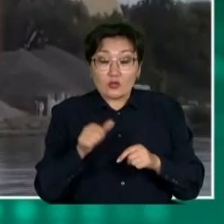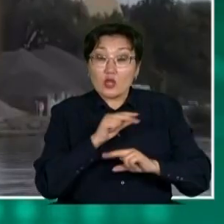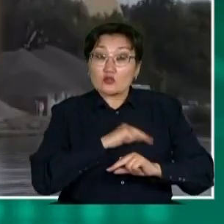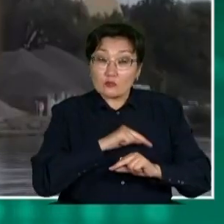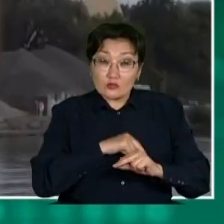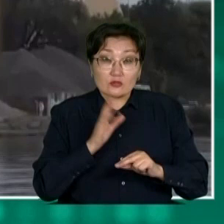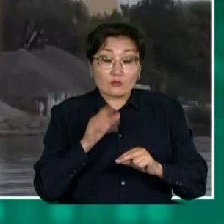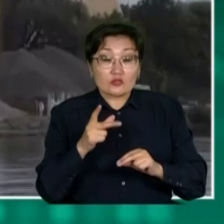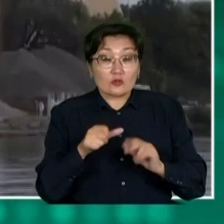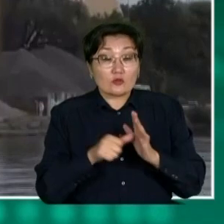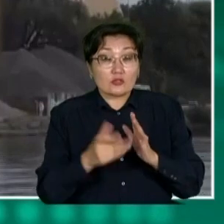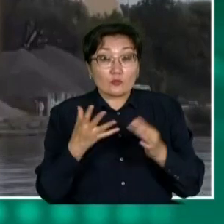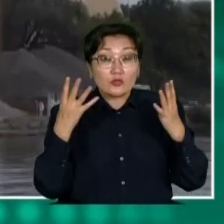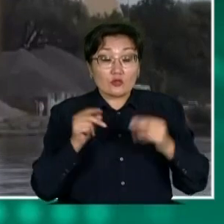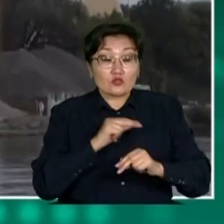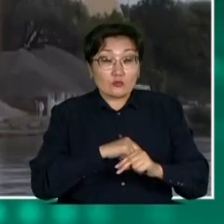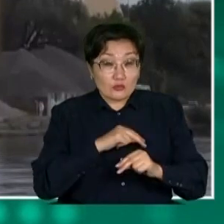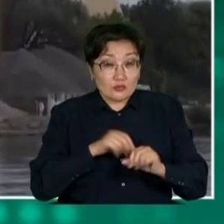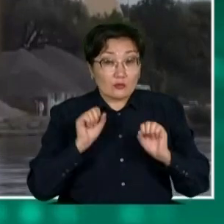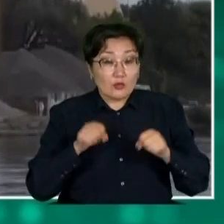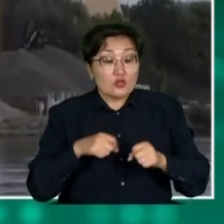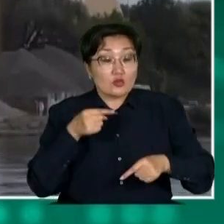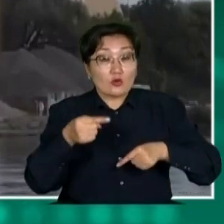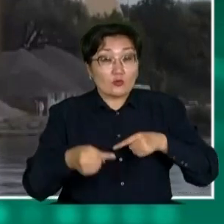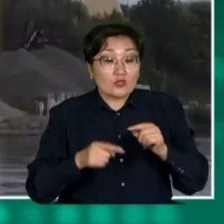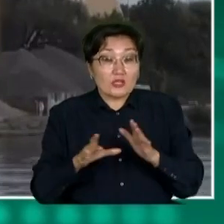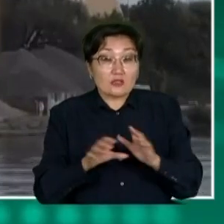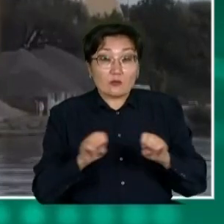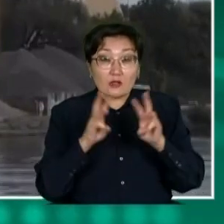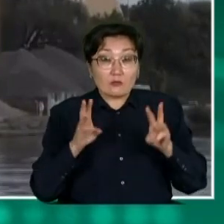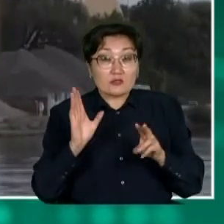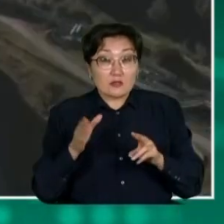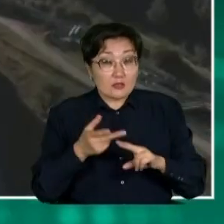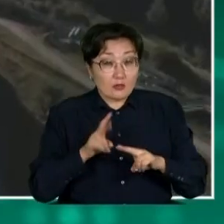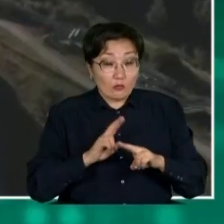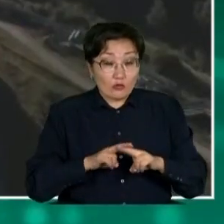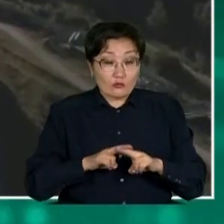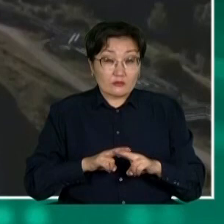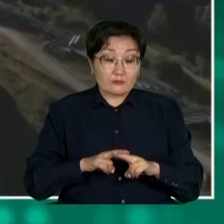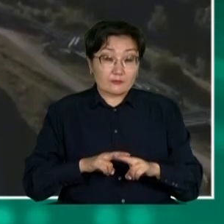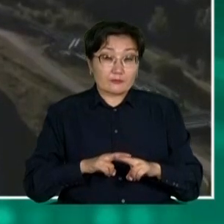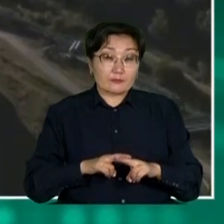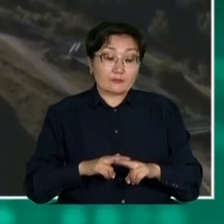істейді, 365 күн жұмыс істейді, яғни тұрақты электр көзі. Енді бұл